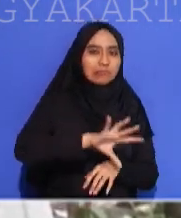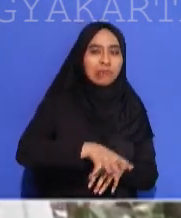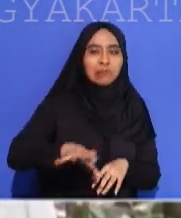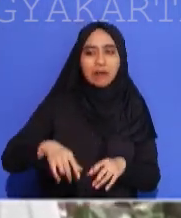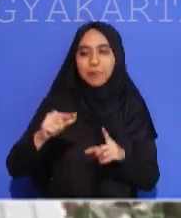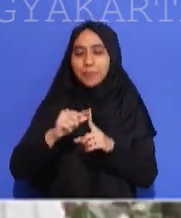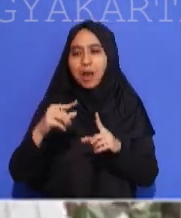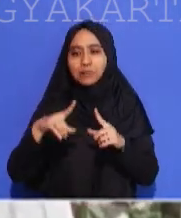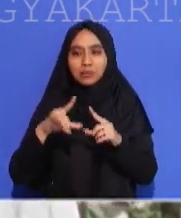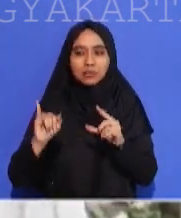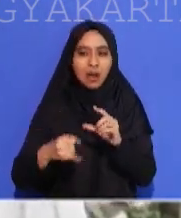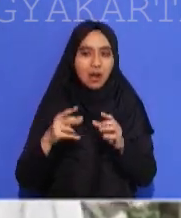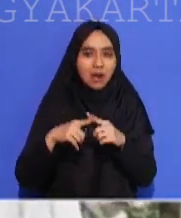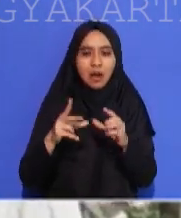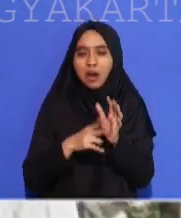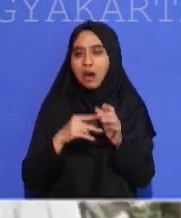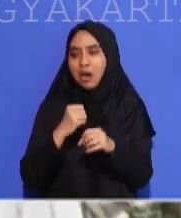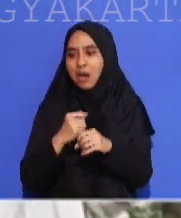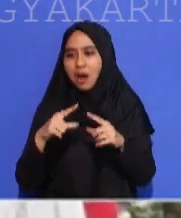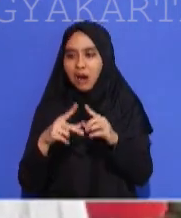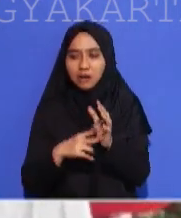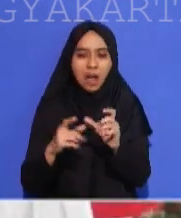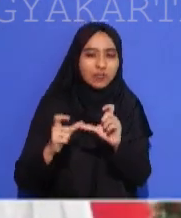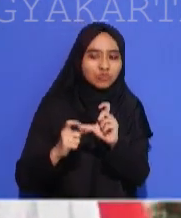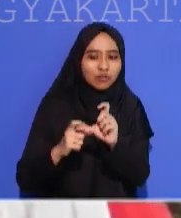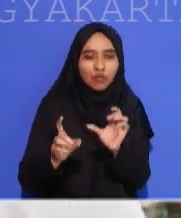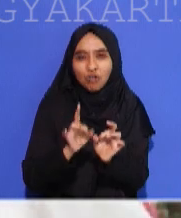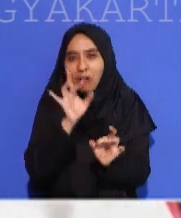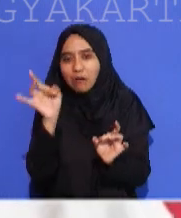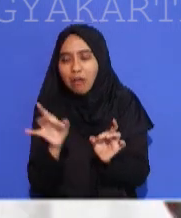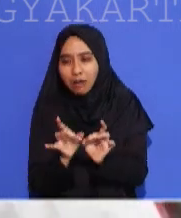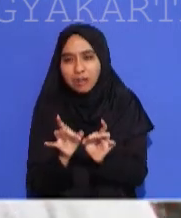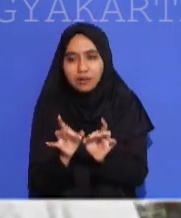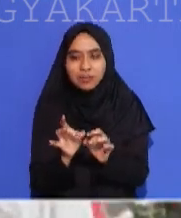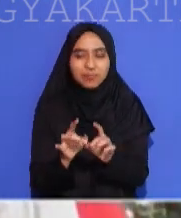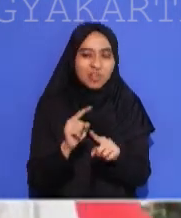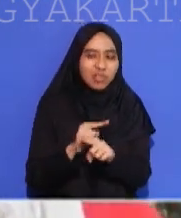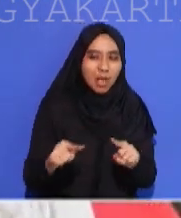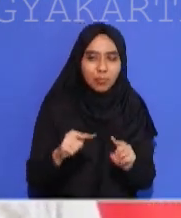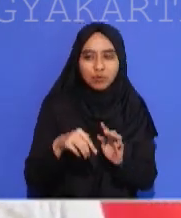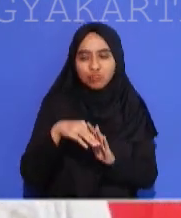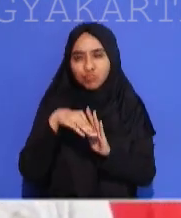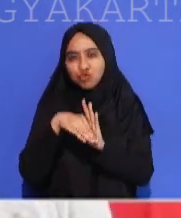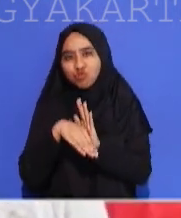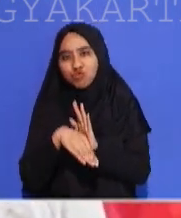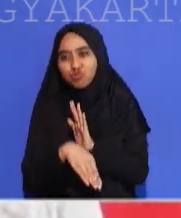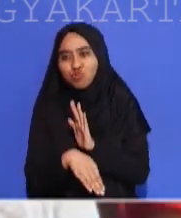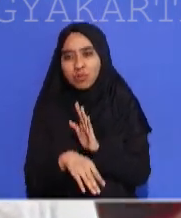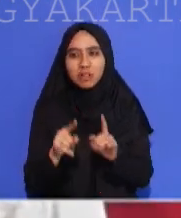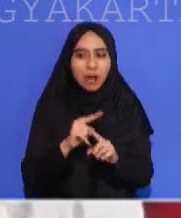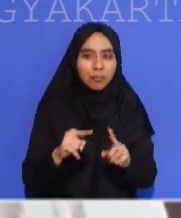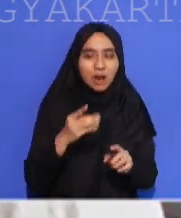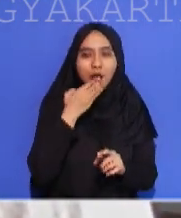daerah Kedung kadisonoyudan tapi berlambatlambat laun banyak menurun tapi alhamdulillah mulai tahun